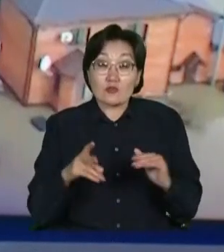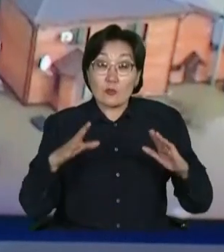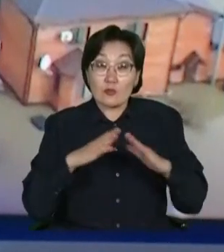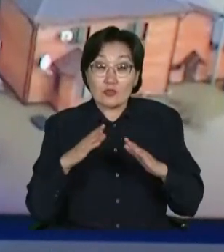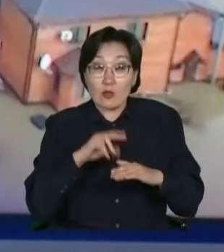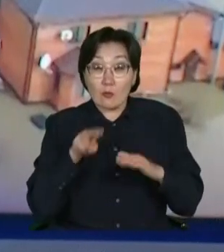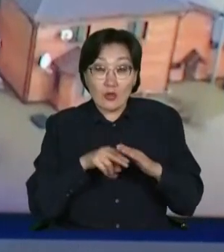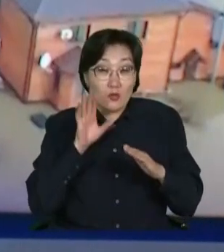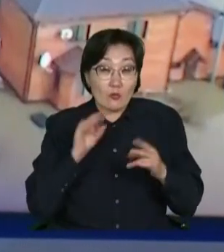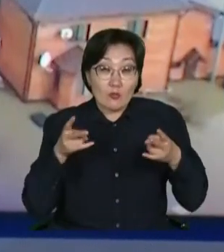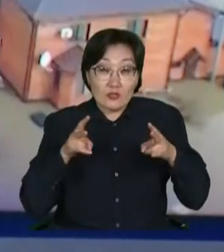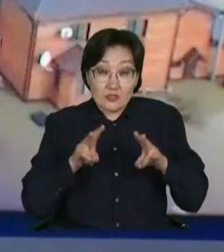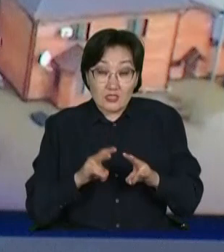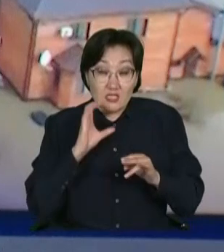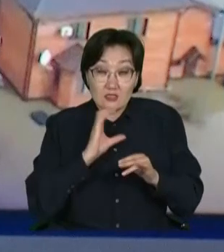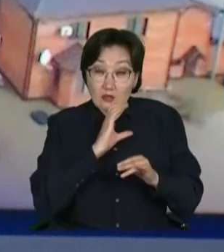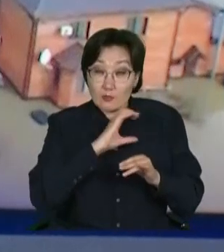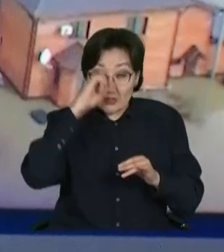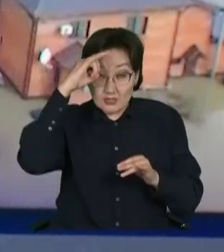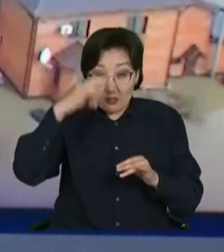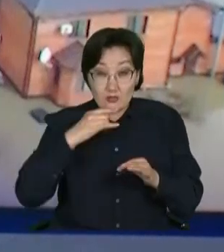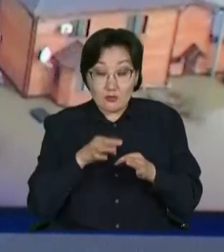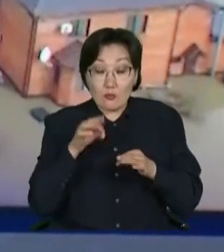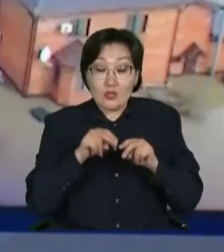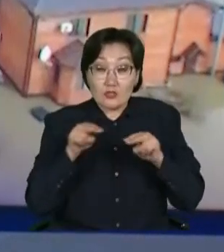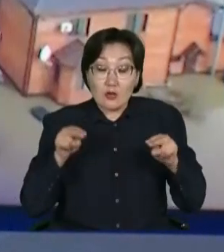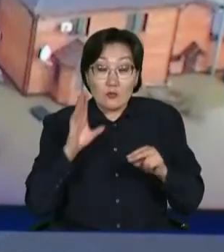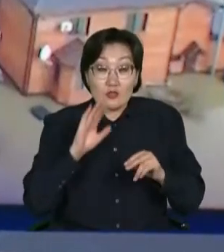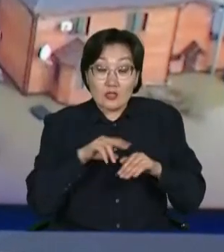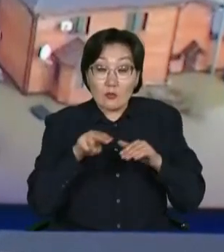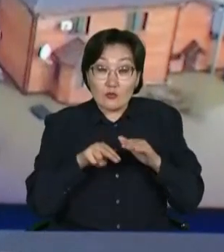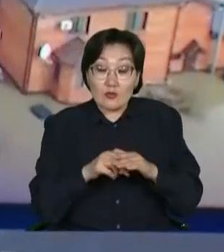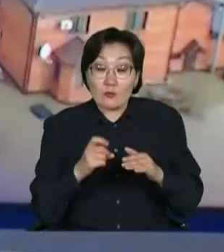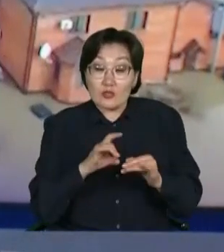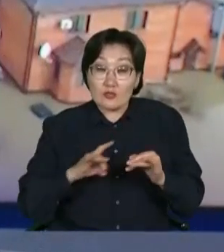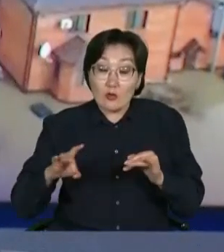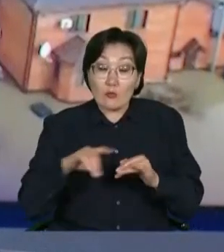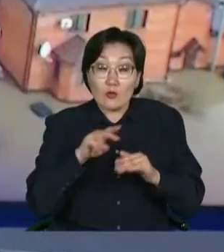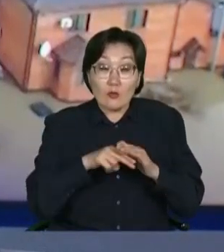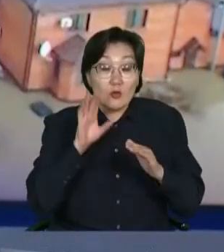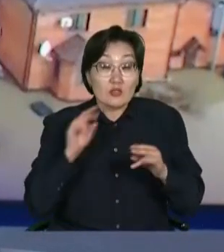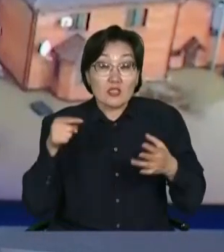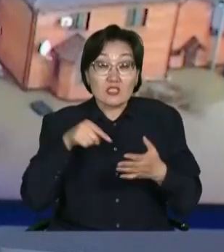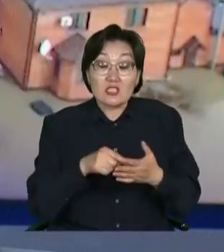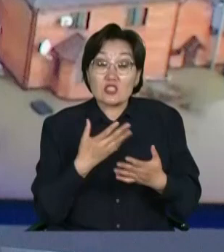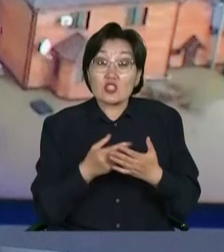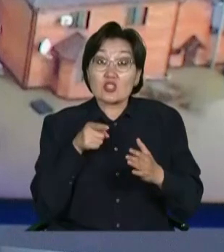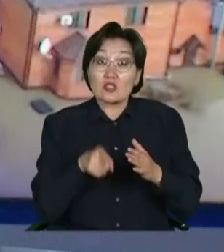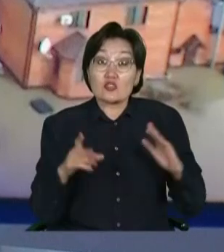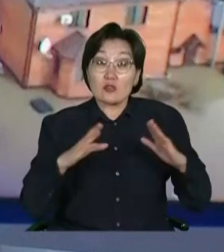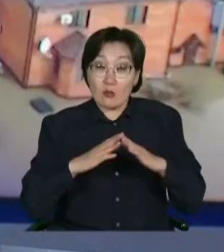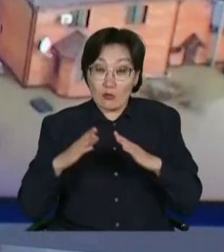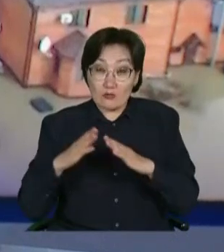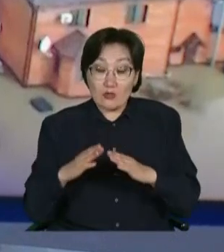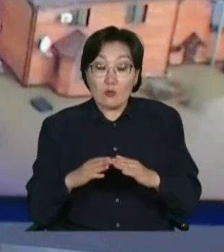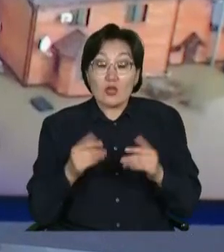домов подтопили талые воды в Северо-Казахстанской области. В Петропавловске затопило несколько районов. Под водой оказались около 1000 домов.